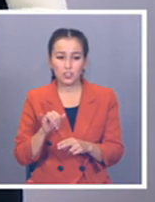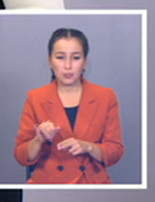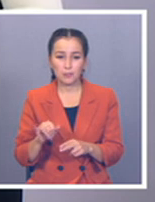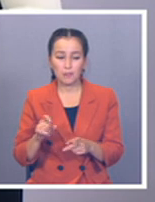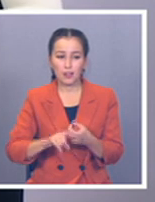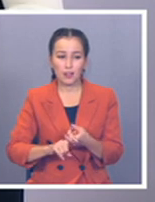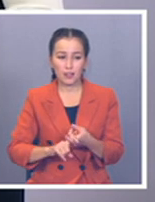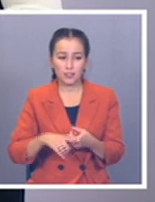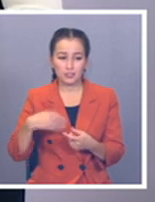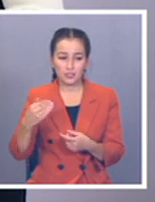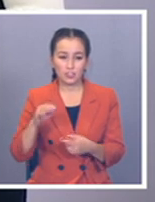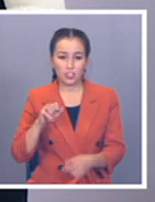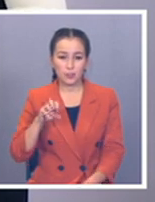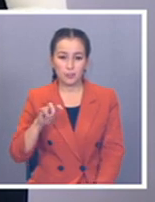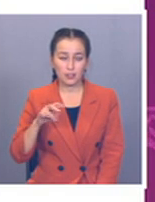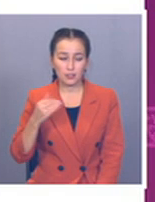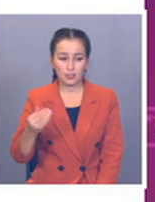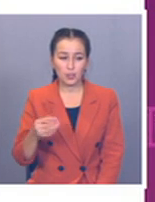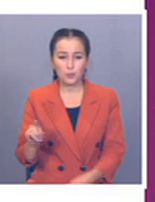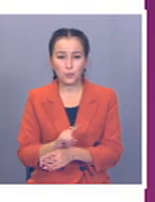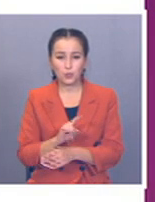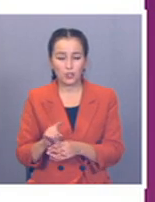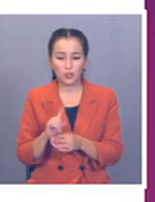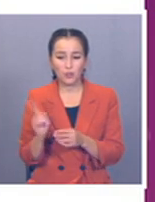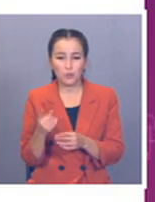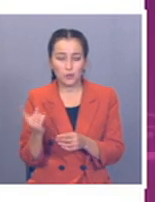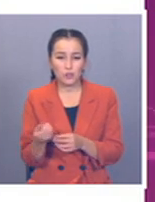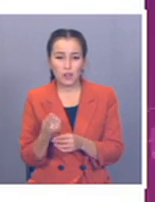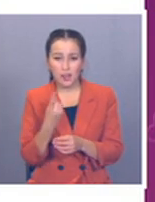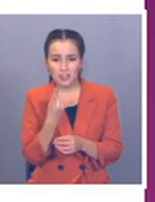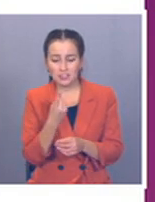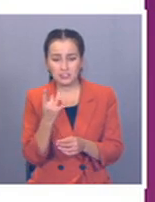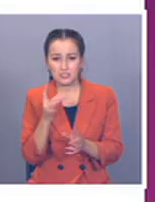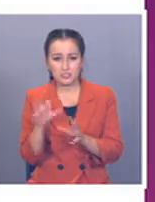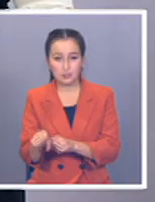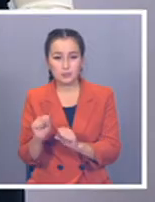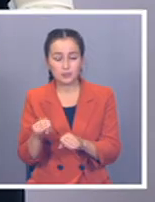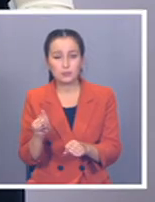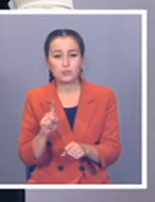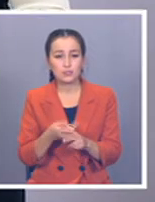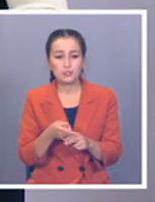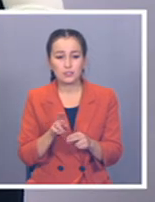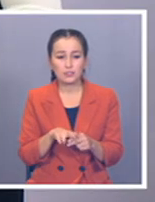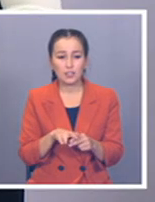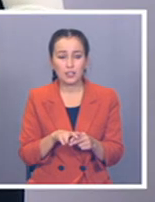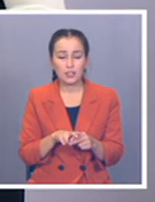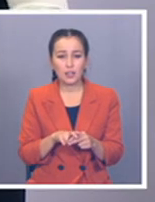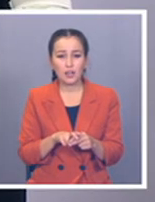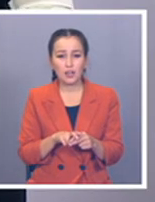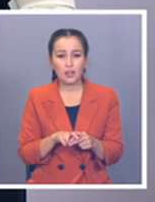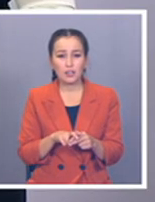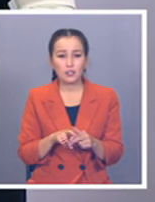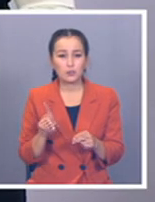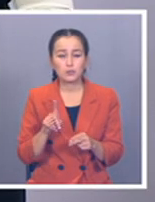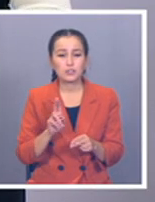мақал екен. Өтіріктің құйрығы бірақ тұтам. Қалай ойлайсыздар оқушылар? Бұл мақал арқылы біз